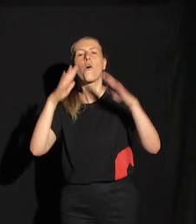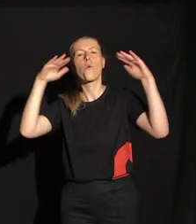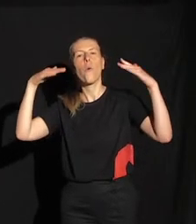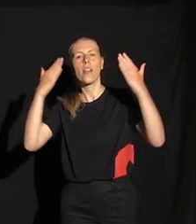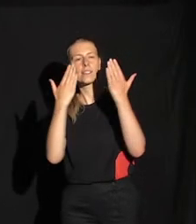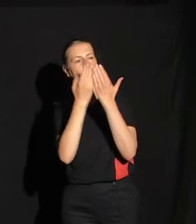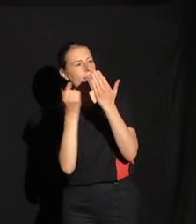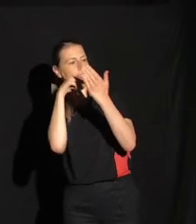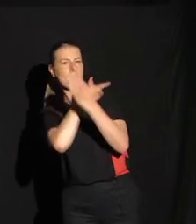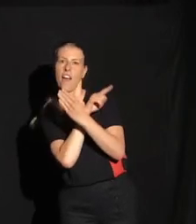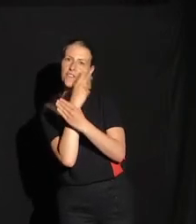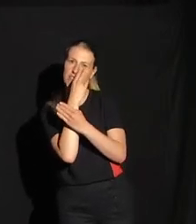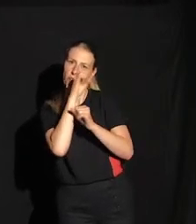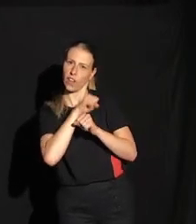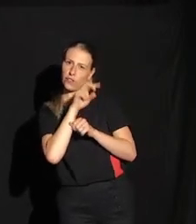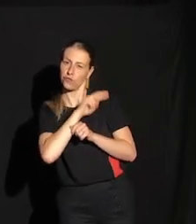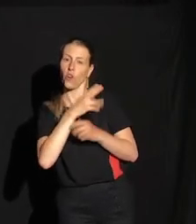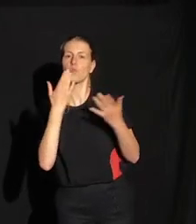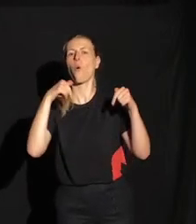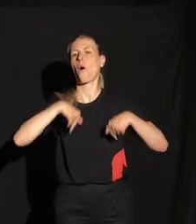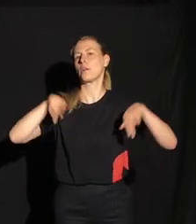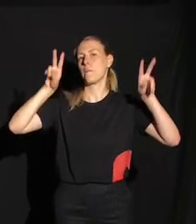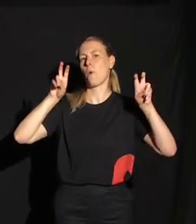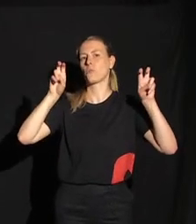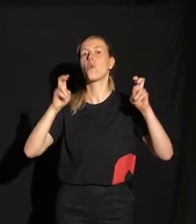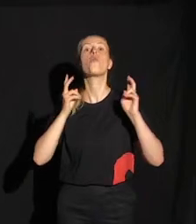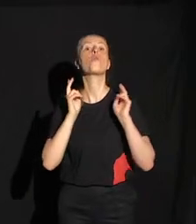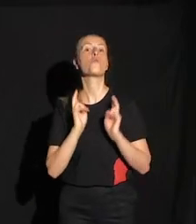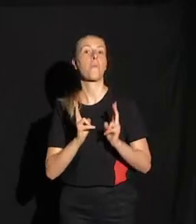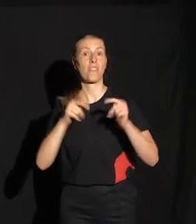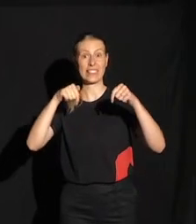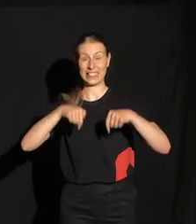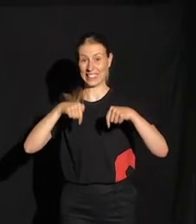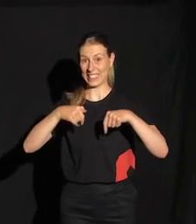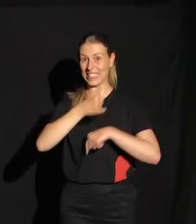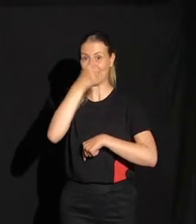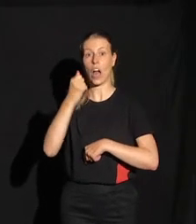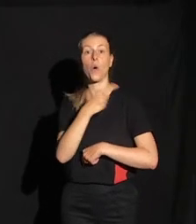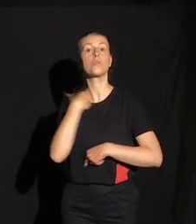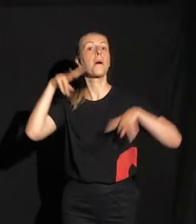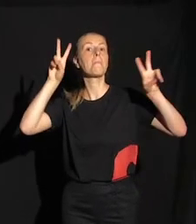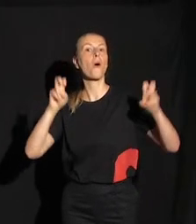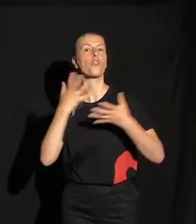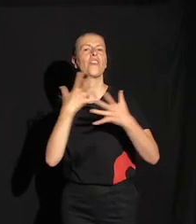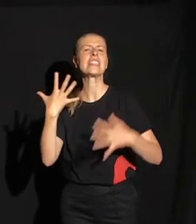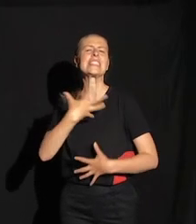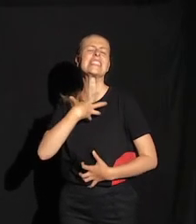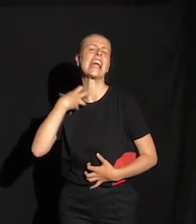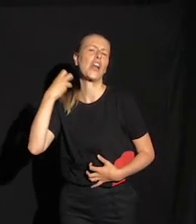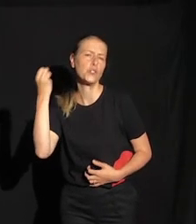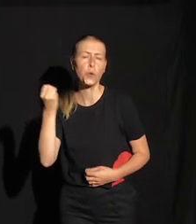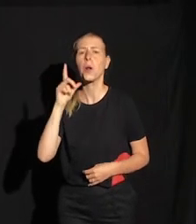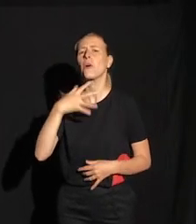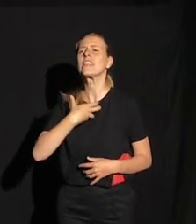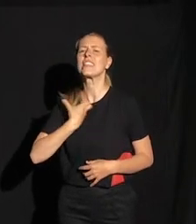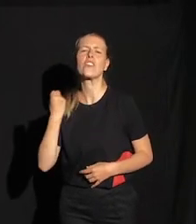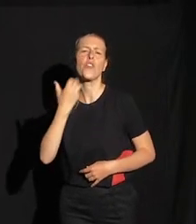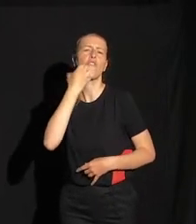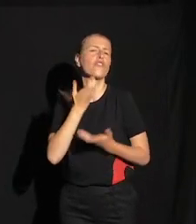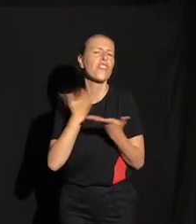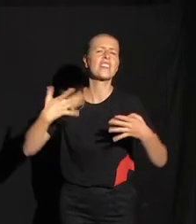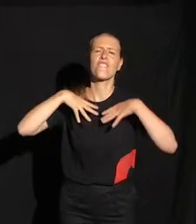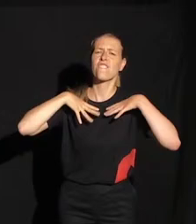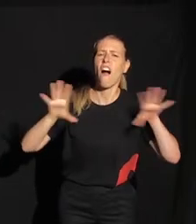Motto, jenseits von unserem Thema, was ja Sehnsucht ist in diesem Jahr, die Sehnsucht eben nach, wieder nach Freiheit,